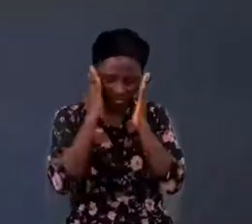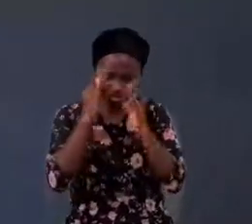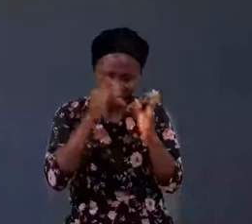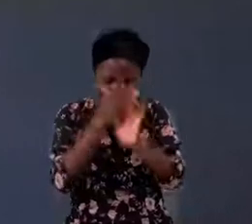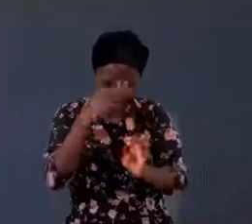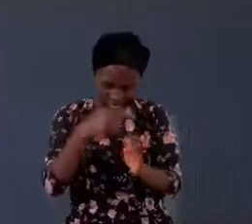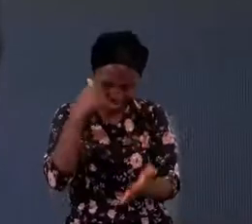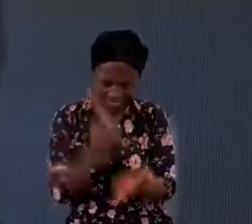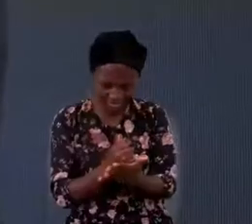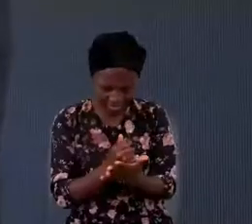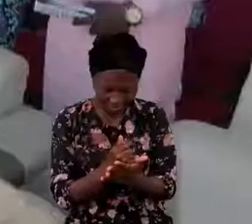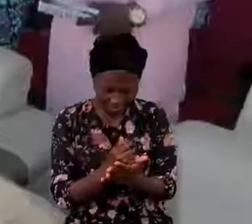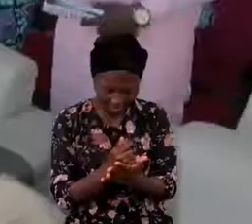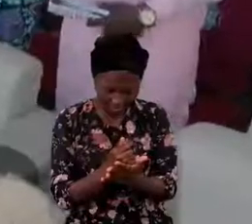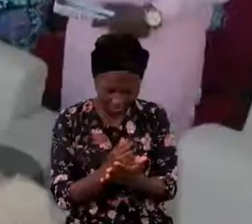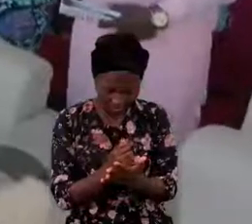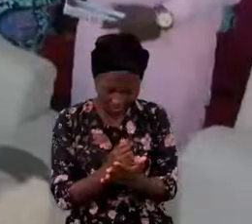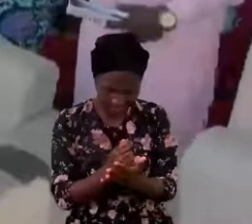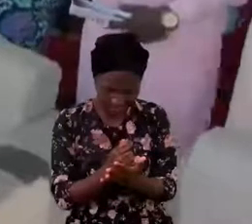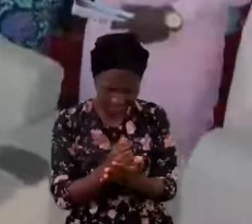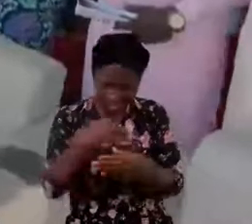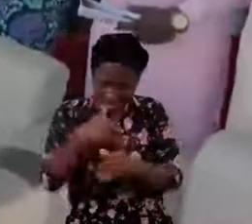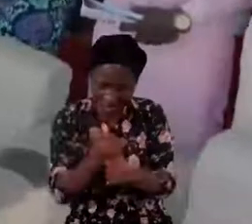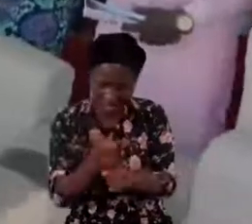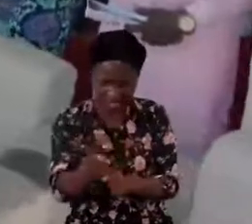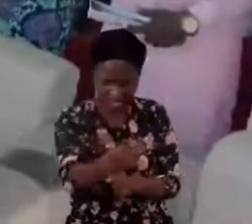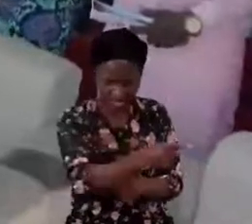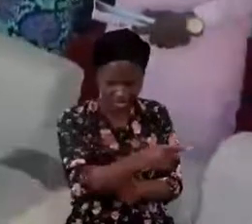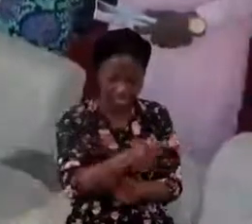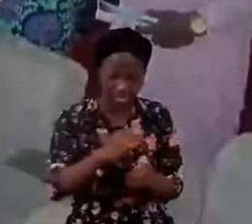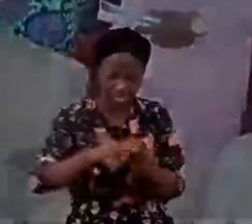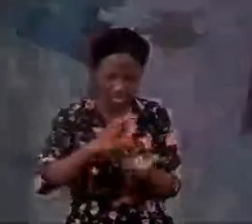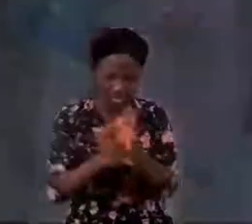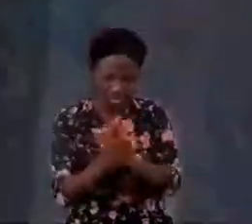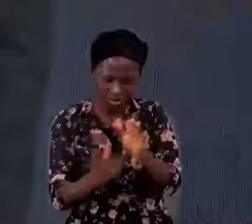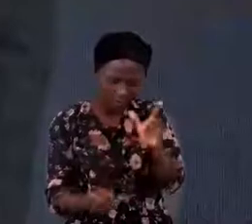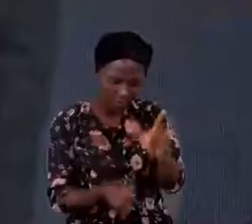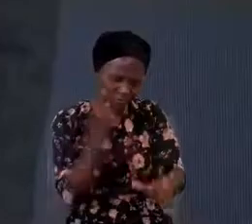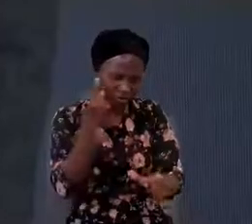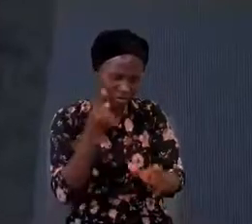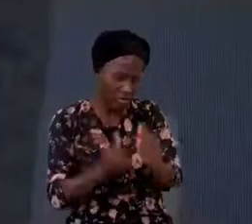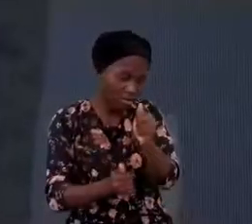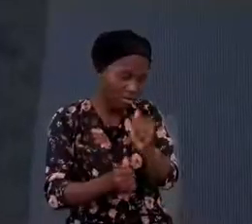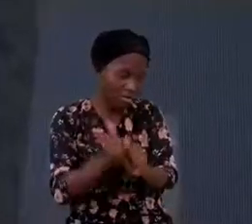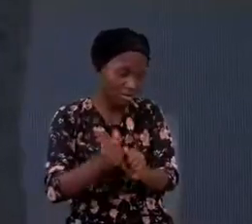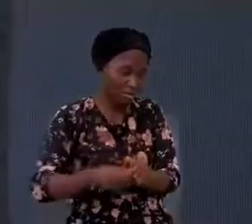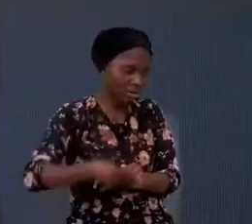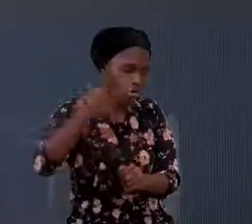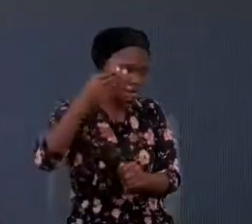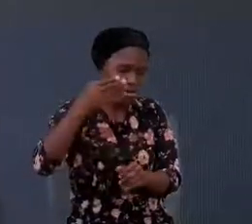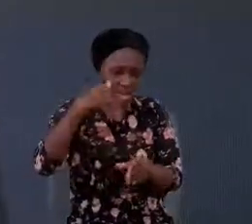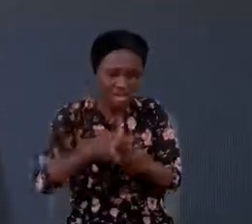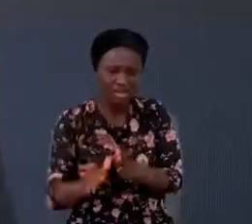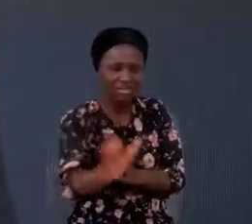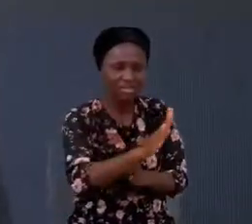Fais d'eux des éminents dans tout ce qu'ils font. et tout ce qui ligote, tout ce